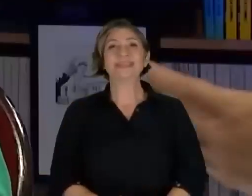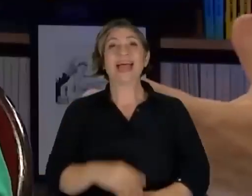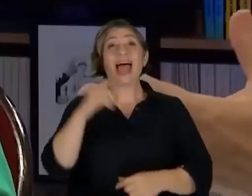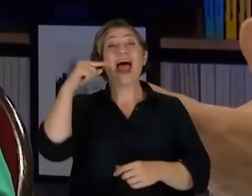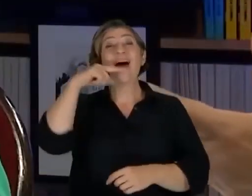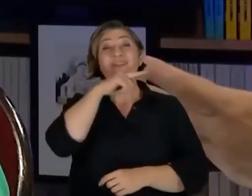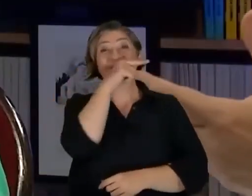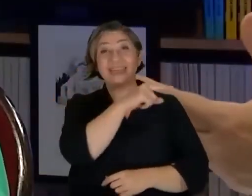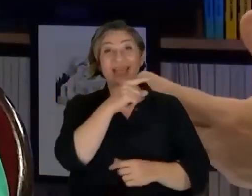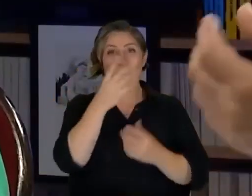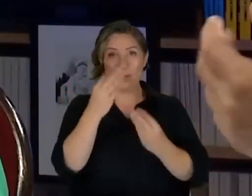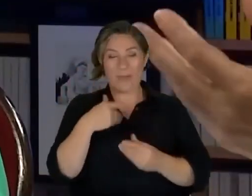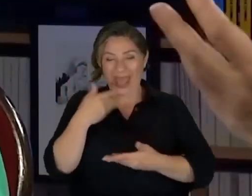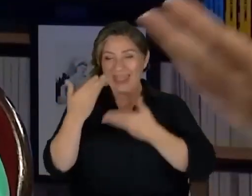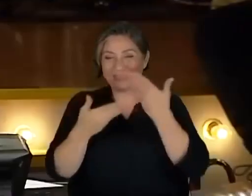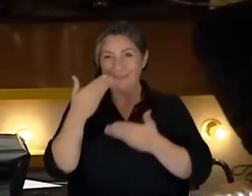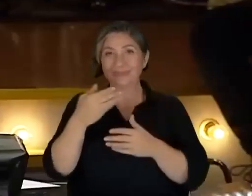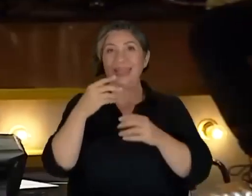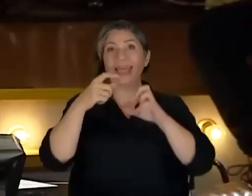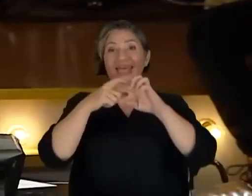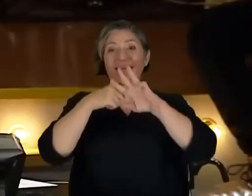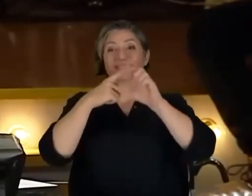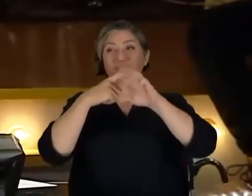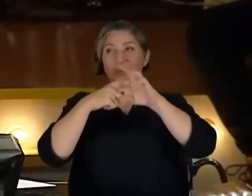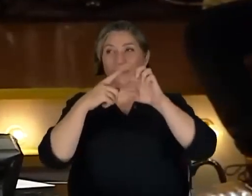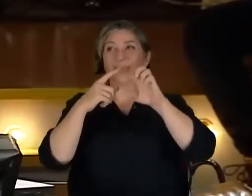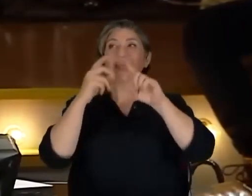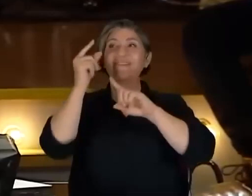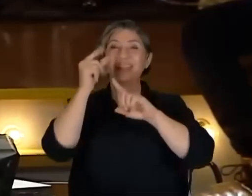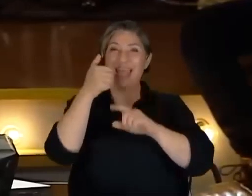Olay Afrika'da geçiyor. Ben bahsedeyim. Recep İvedik 6'da.